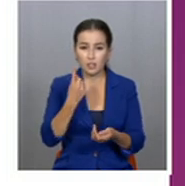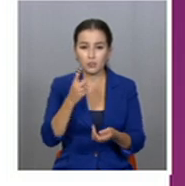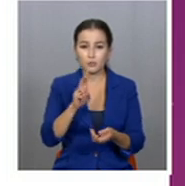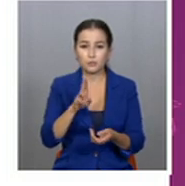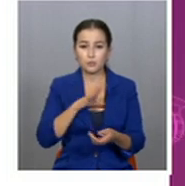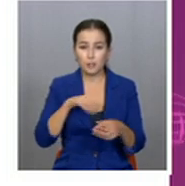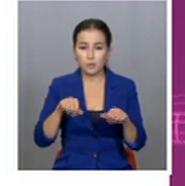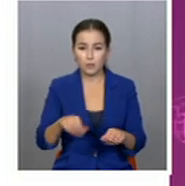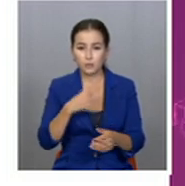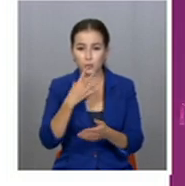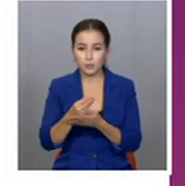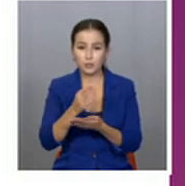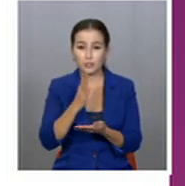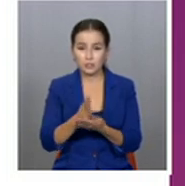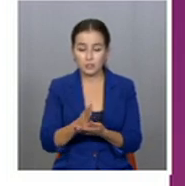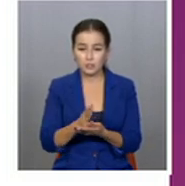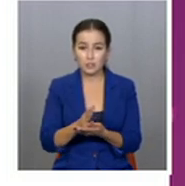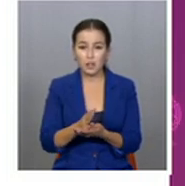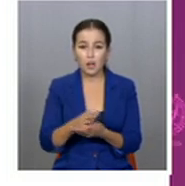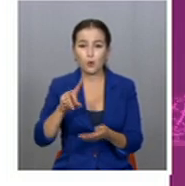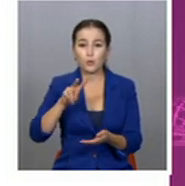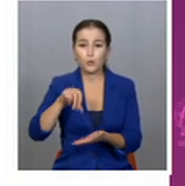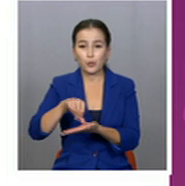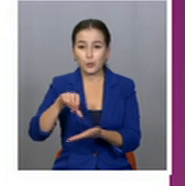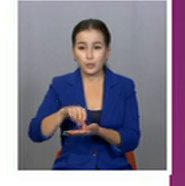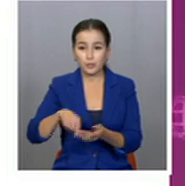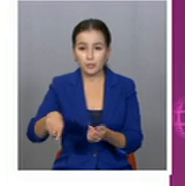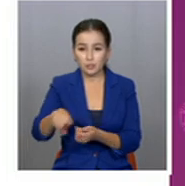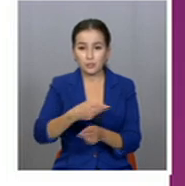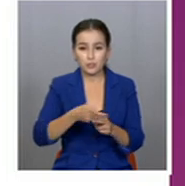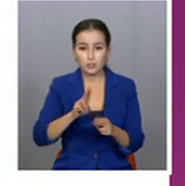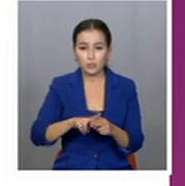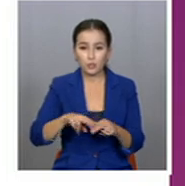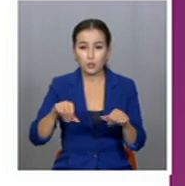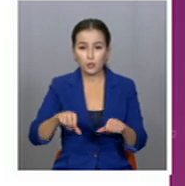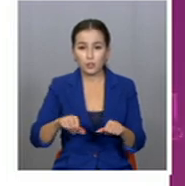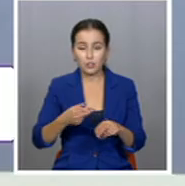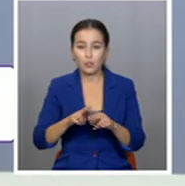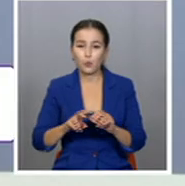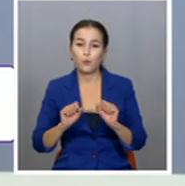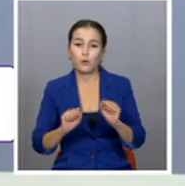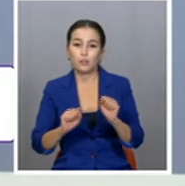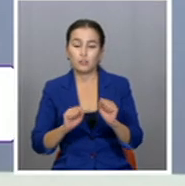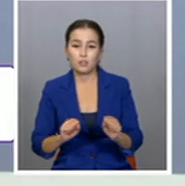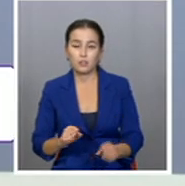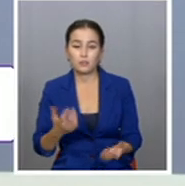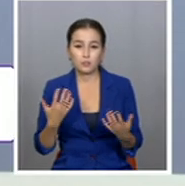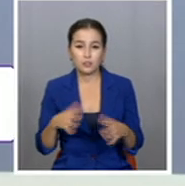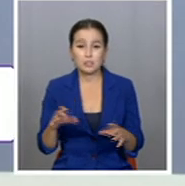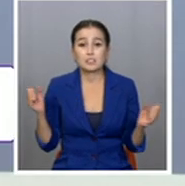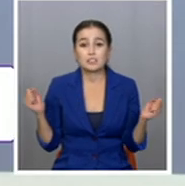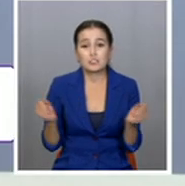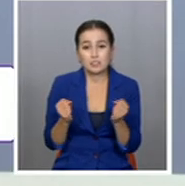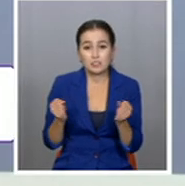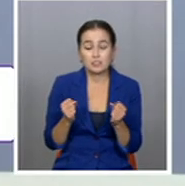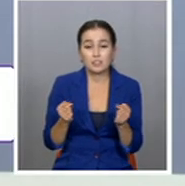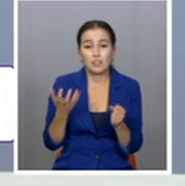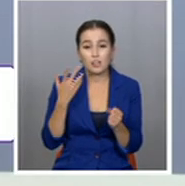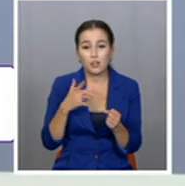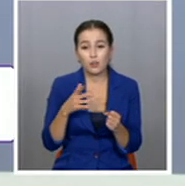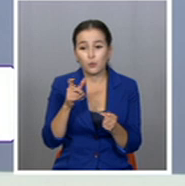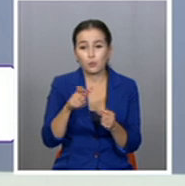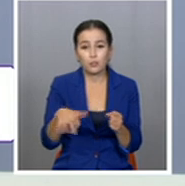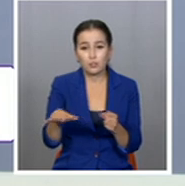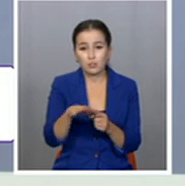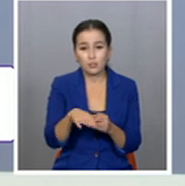құқығы болды дағы, ал қауым мүшелері ол құқықты қорғады. Қыста қауымдағы адамдар саны